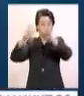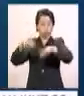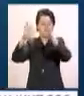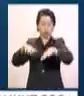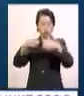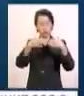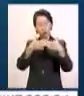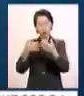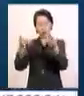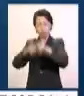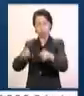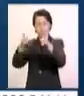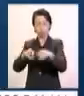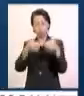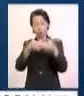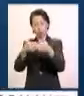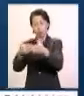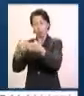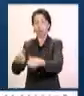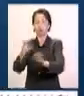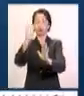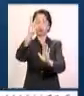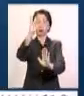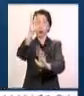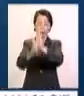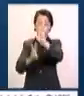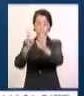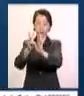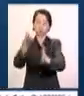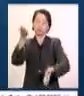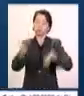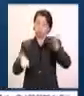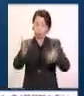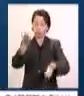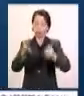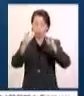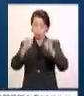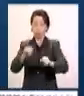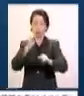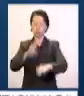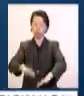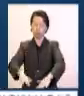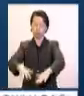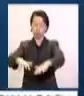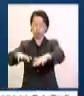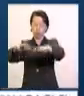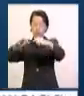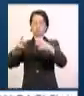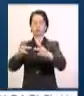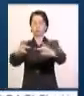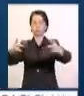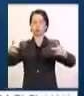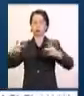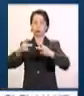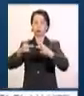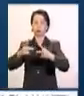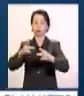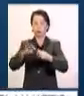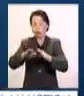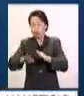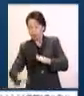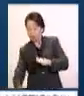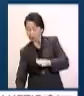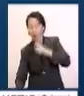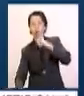berlaku secara berturut-turut selama 6 jam berkemungkinan boleh menyebabkan banjir bagi kawasan-kawasan kawasan yang berkedudukan